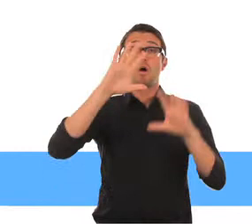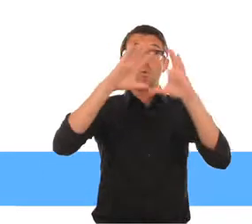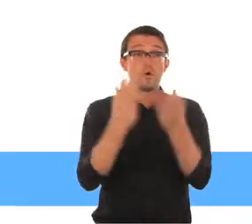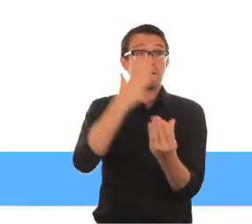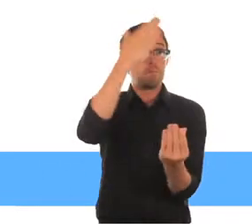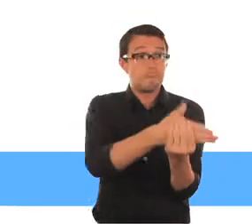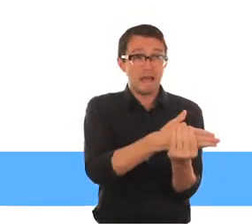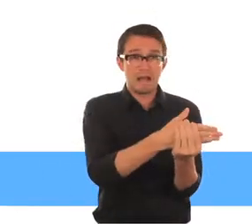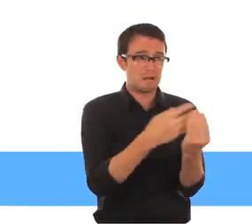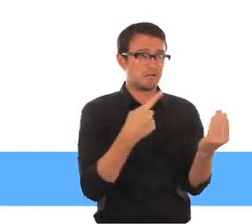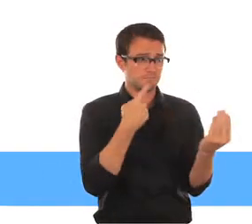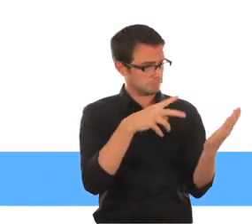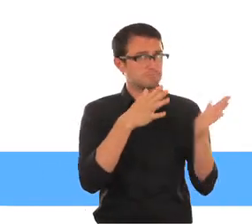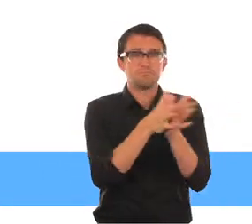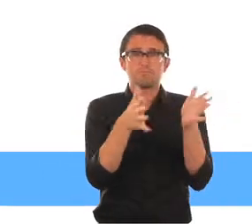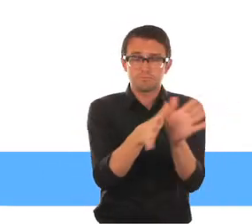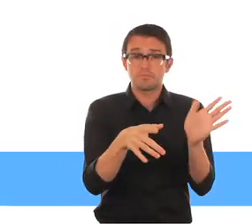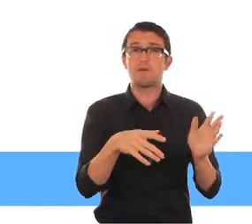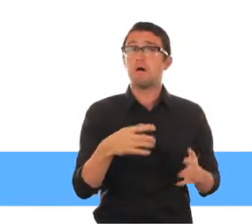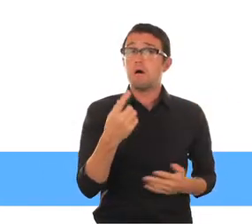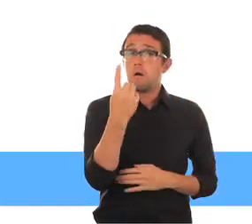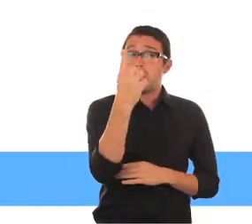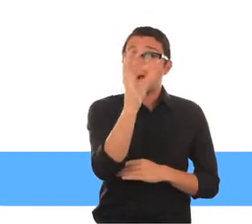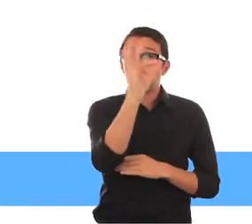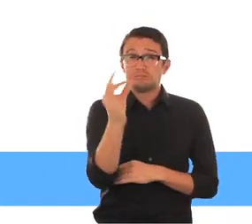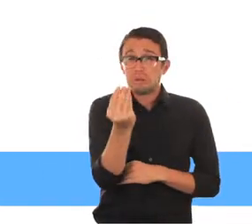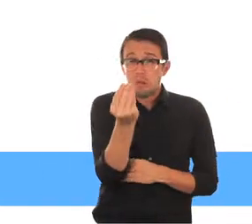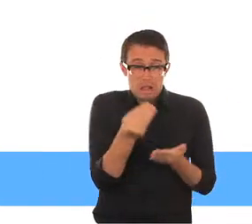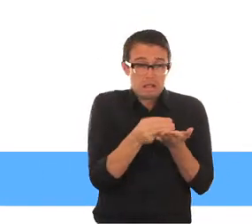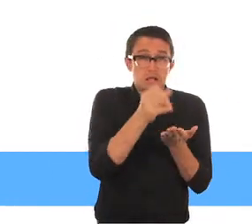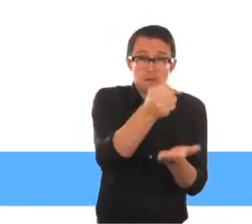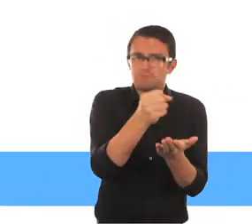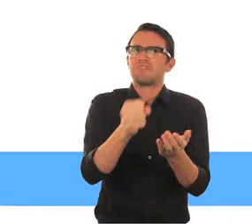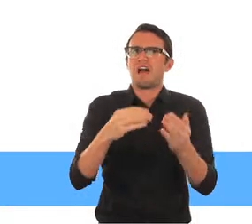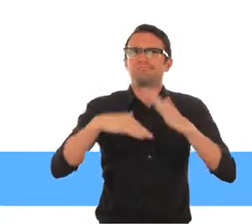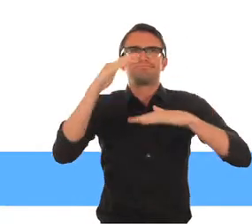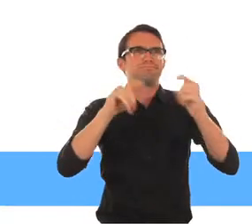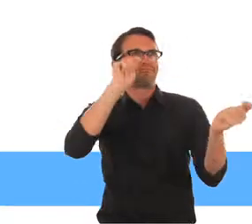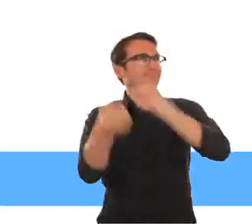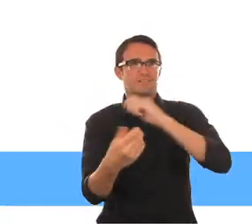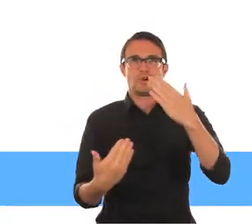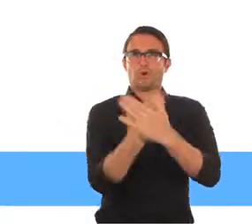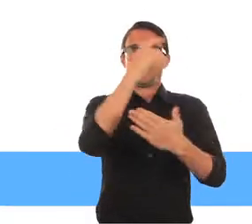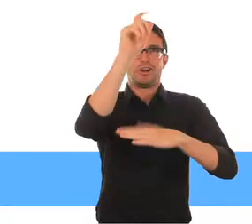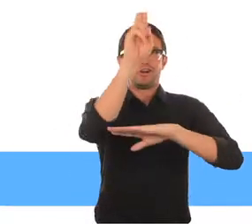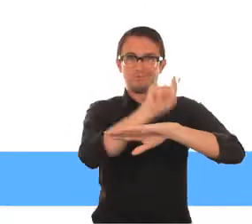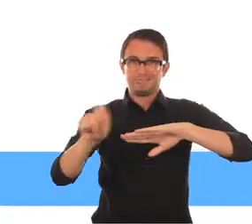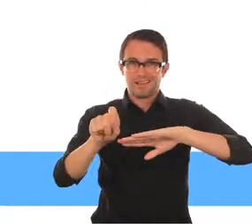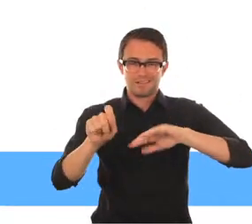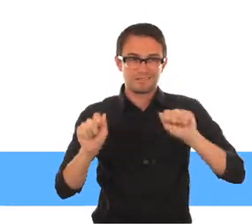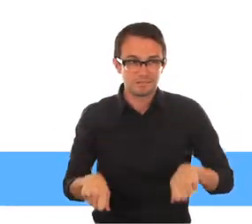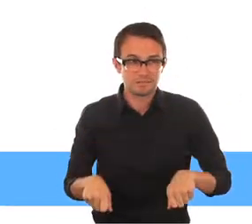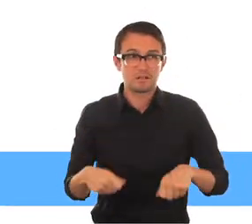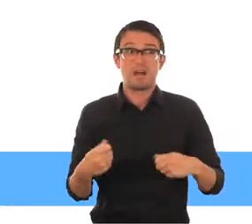une infrastructure accessible et inclusive coûte environ 1% de plus que si l'on avait inclus dès la phase de conception ? Toutefois, si